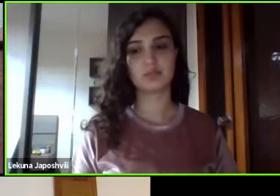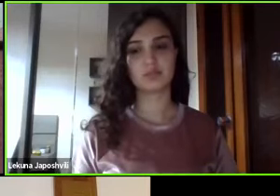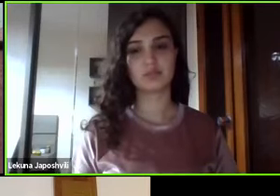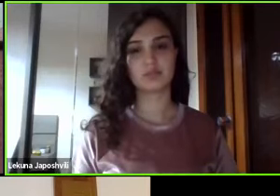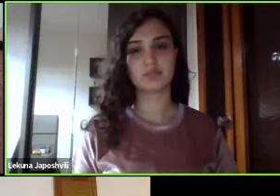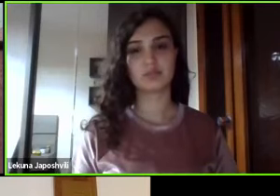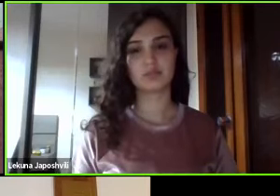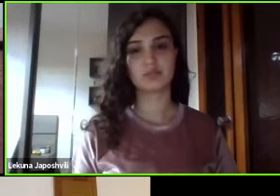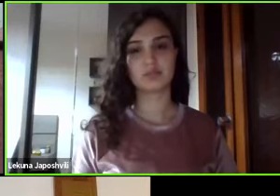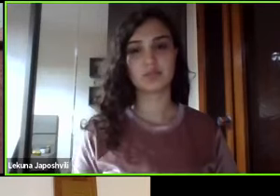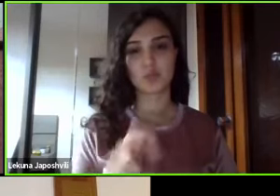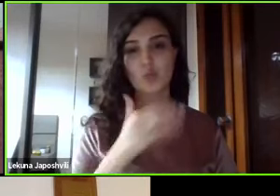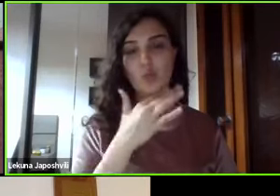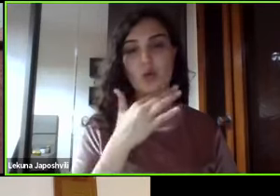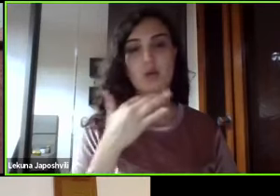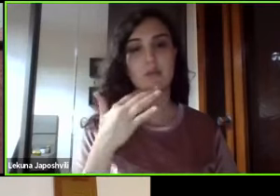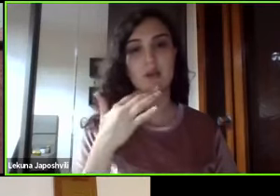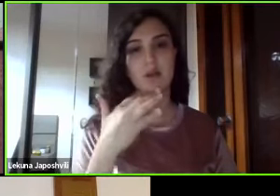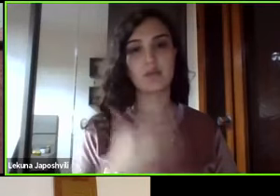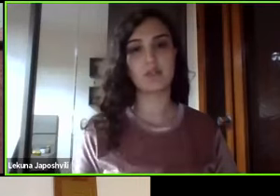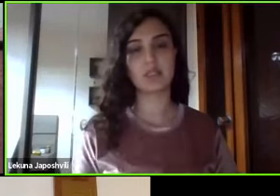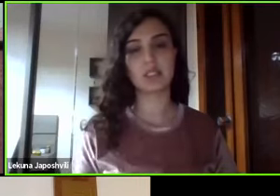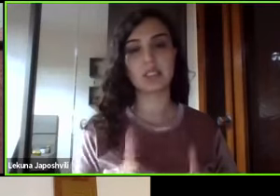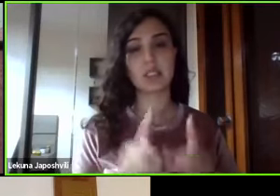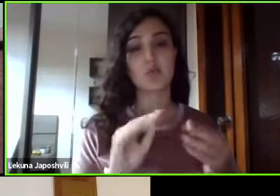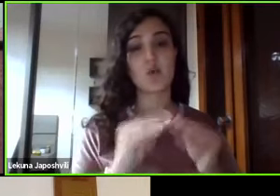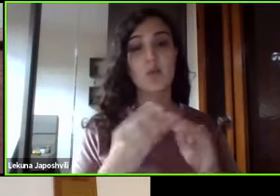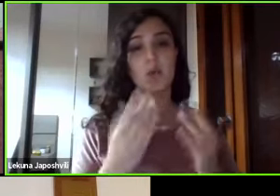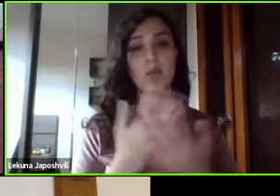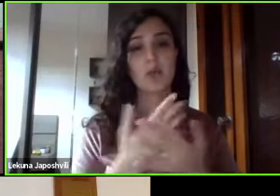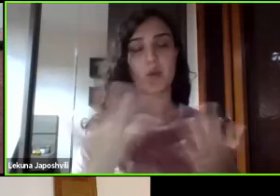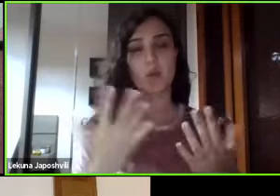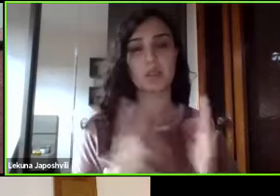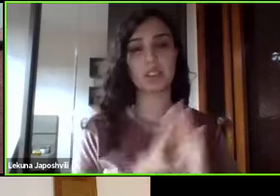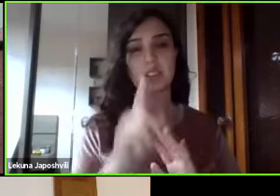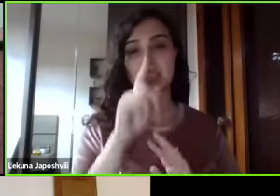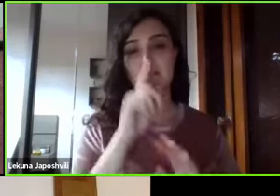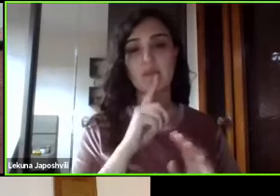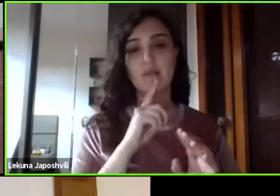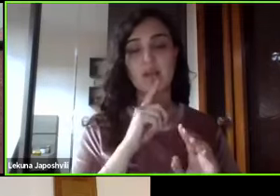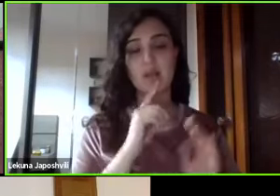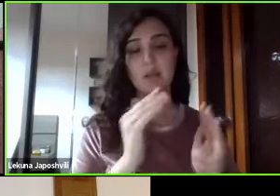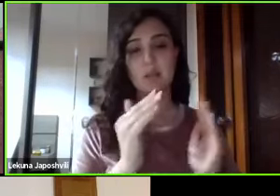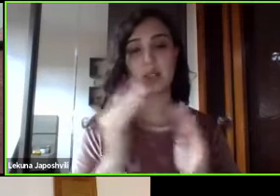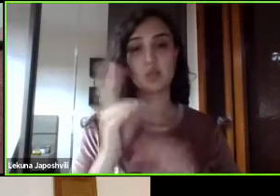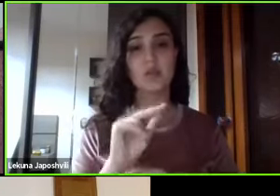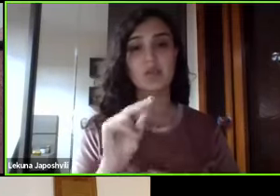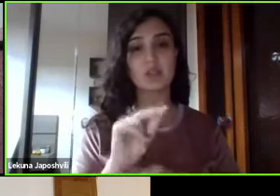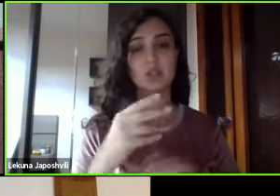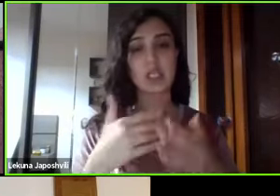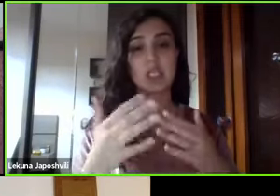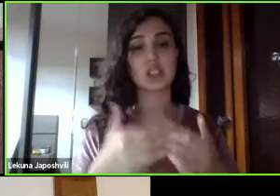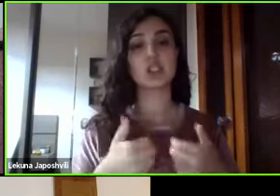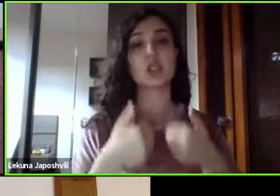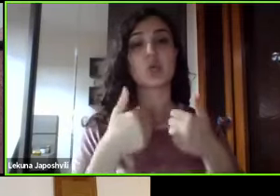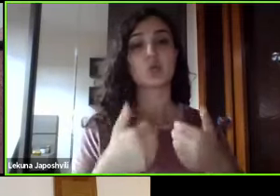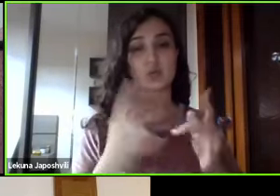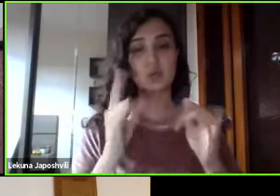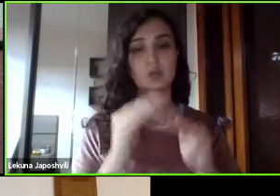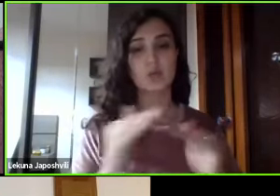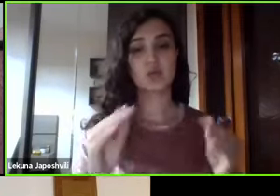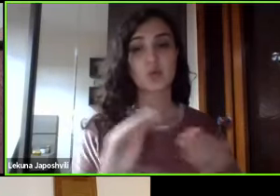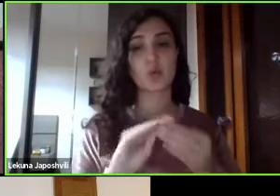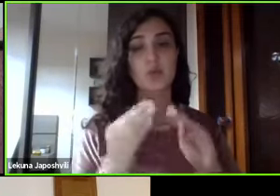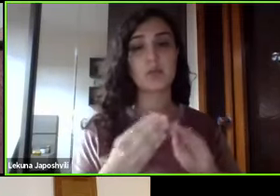და უამრავი იცით ისეთი პრობლემებია, რომელიც შემოდის თვეებიდან და ეს უნდა ვასწავლოთ, ხელი შეუწყოს, რომ ბავშვმა